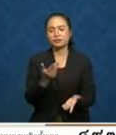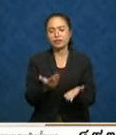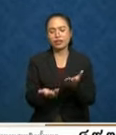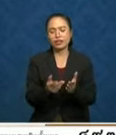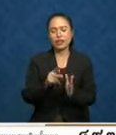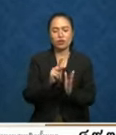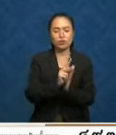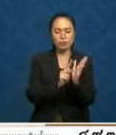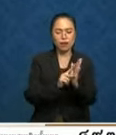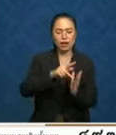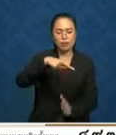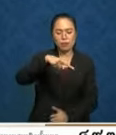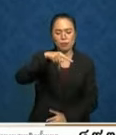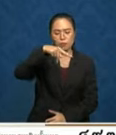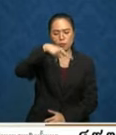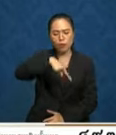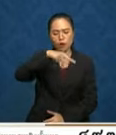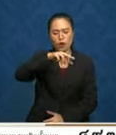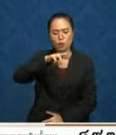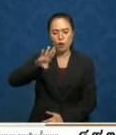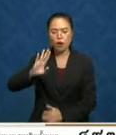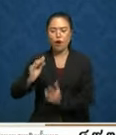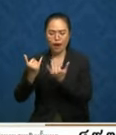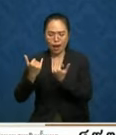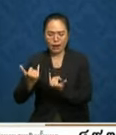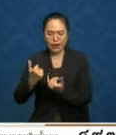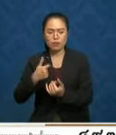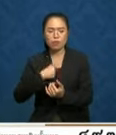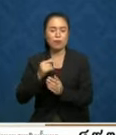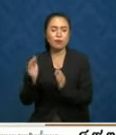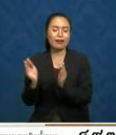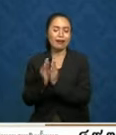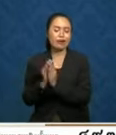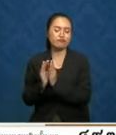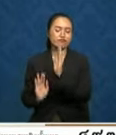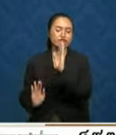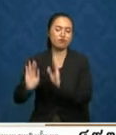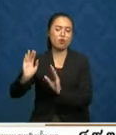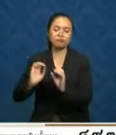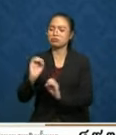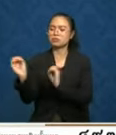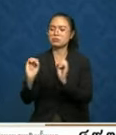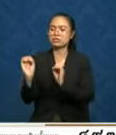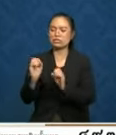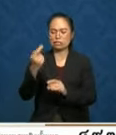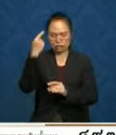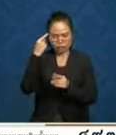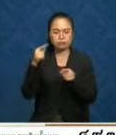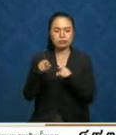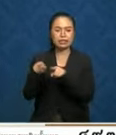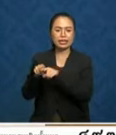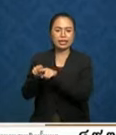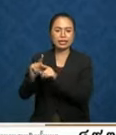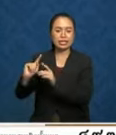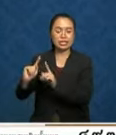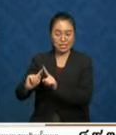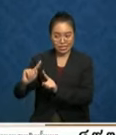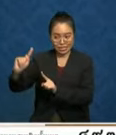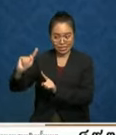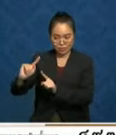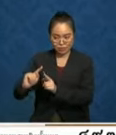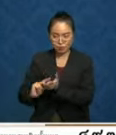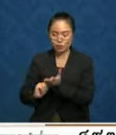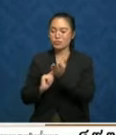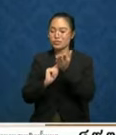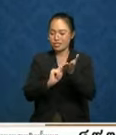บับนี้ไม่มีโหวตเลยผมเสนอ2รอบรอบแรกเสนอผลการศึกษาว่าควรแก้ไม่